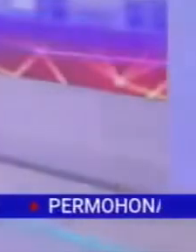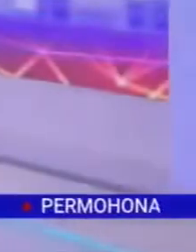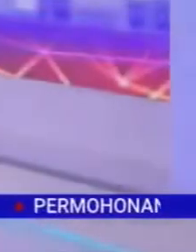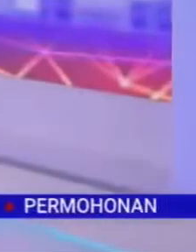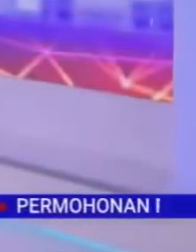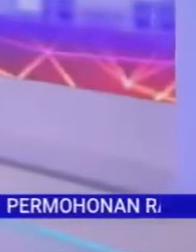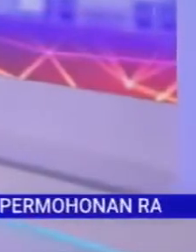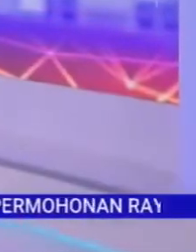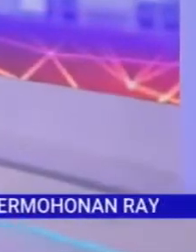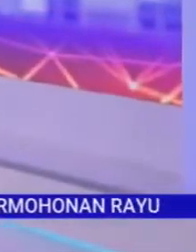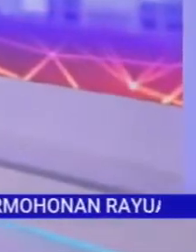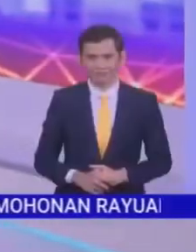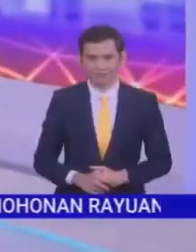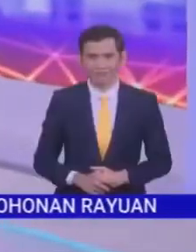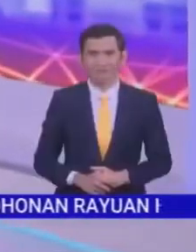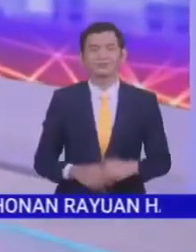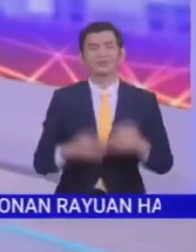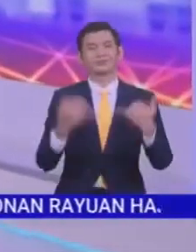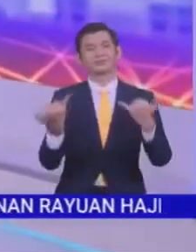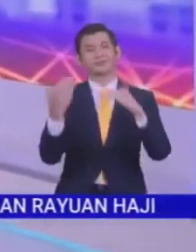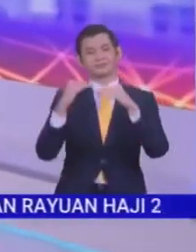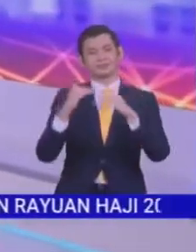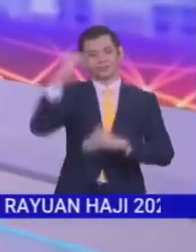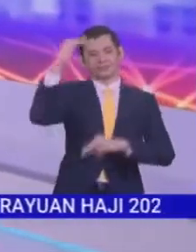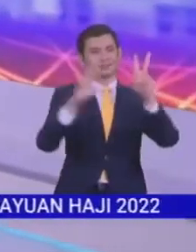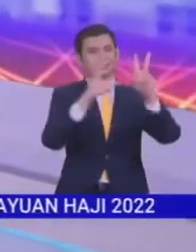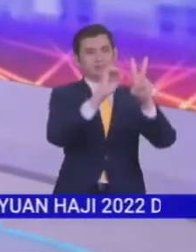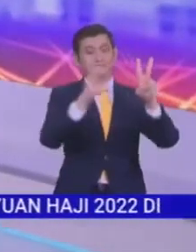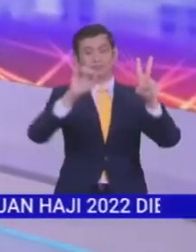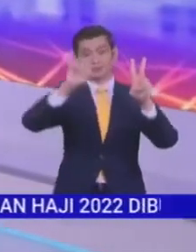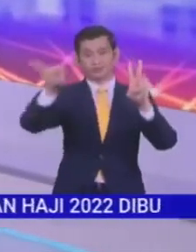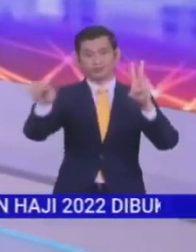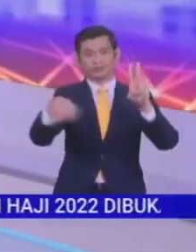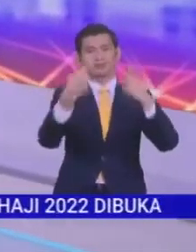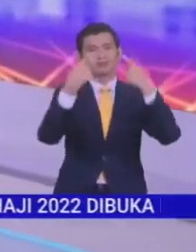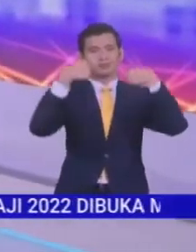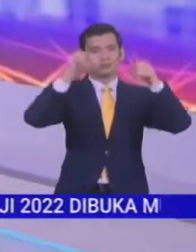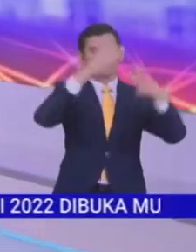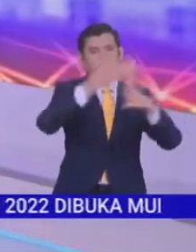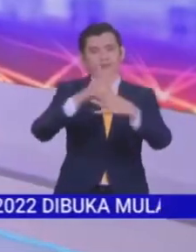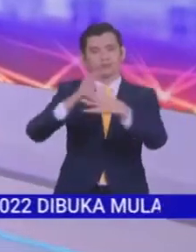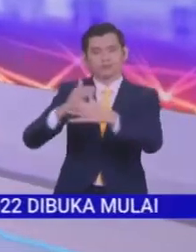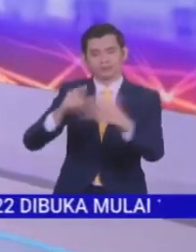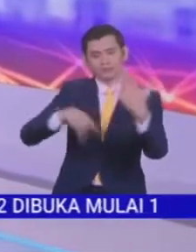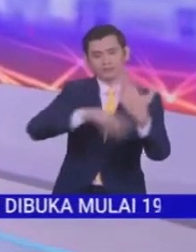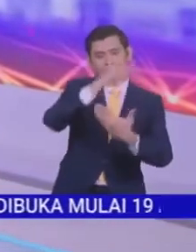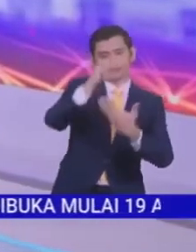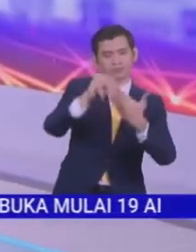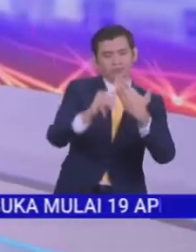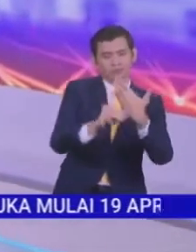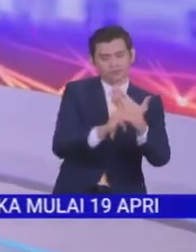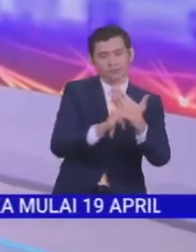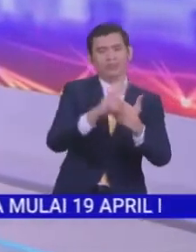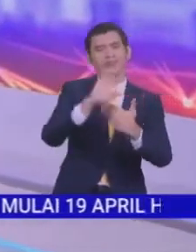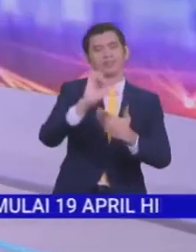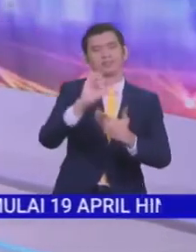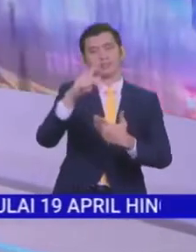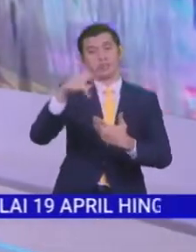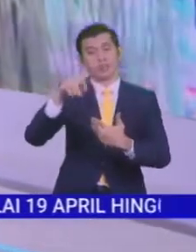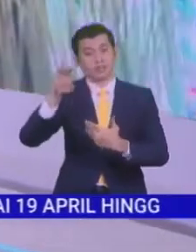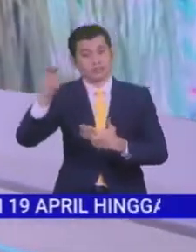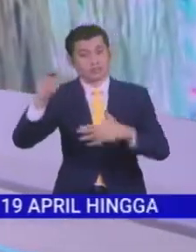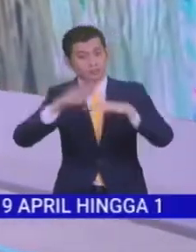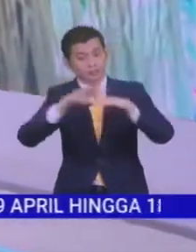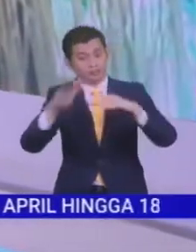Hai by saat ini lebih 200 juta Ringgit terjadi akan menuruti skim pembiayaan informal dan micro sv.ugm